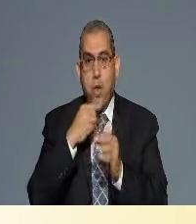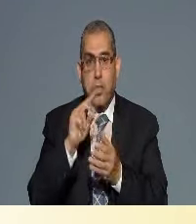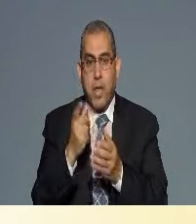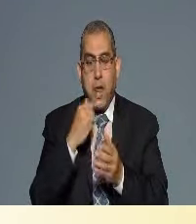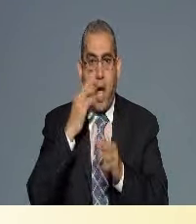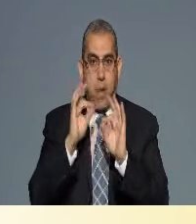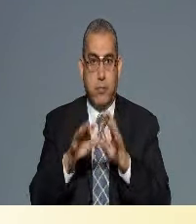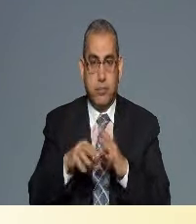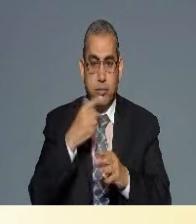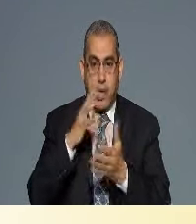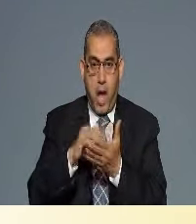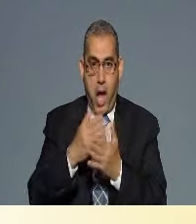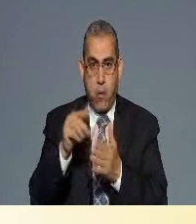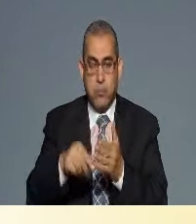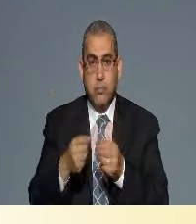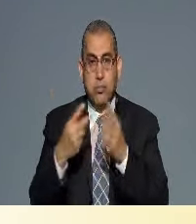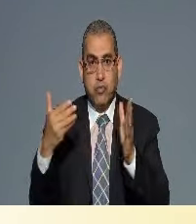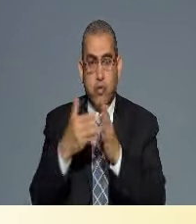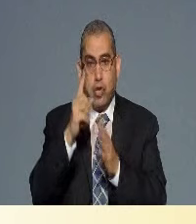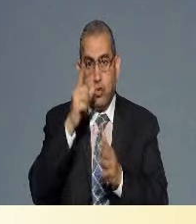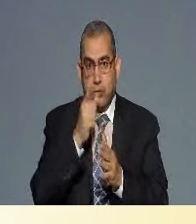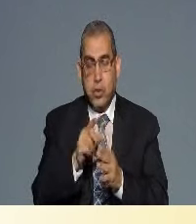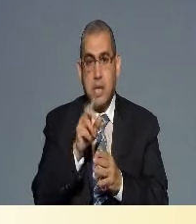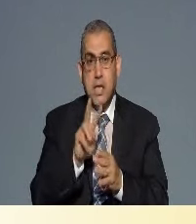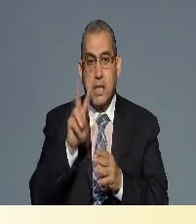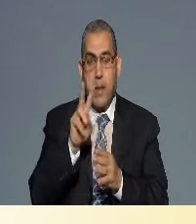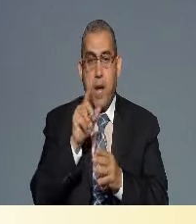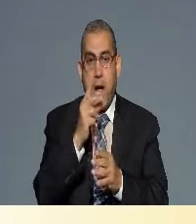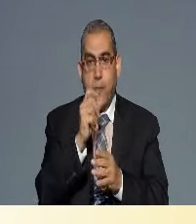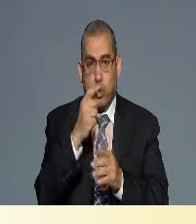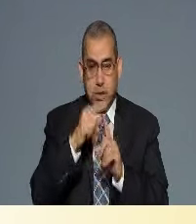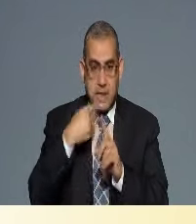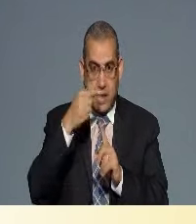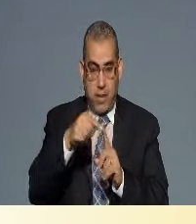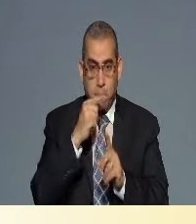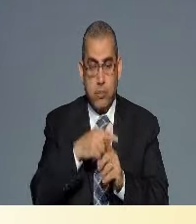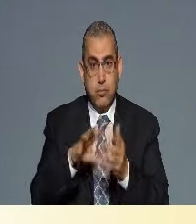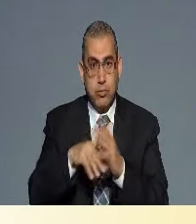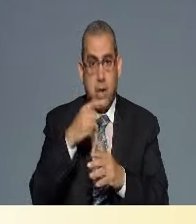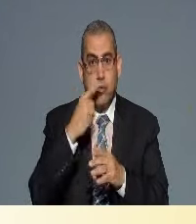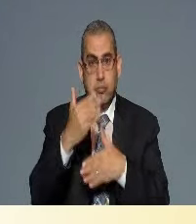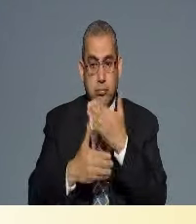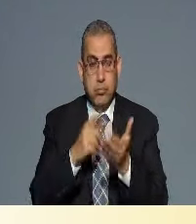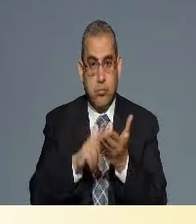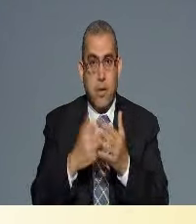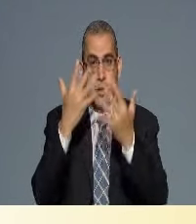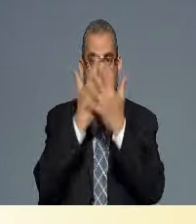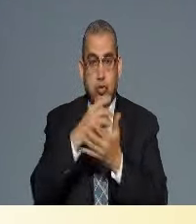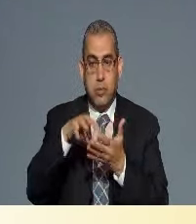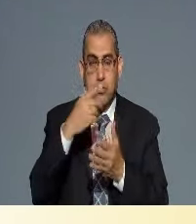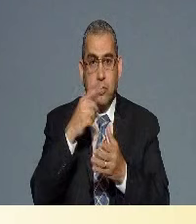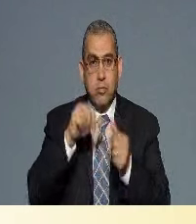في المرحلة الأولى، انتهاء إن شاء الله سيادتك في 7-25 لهذه المرحلة. احنا بنتكلم على مصنع